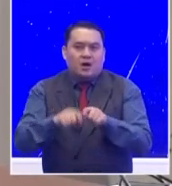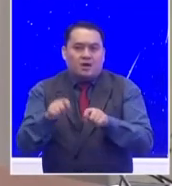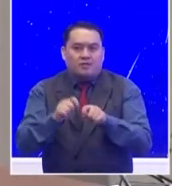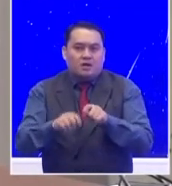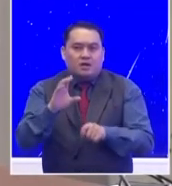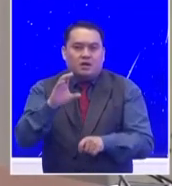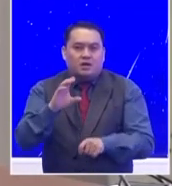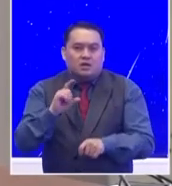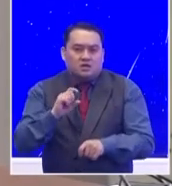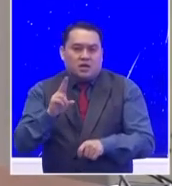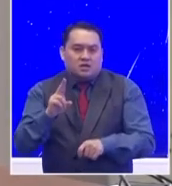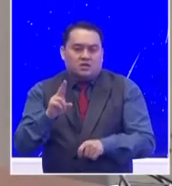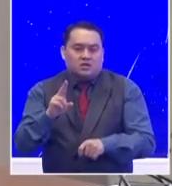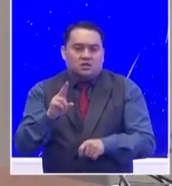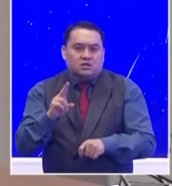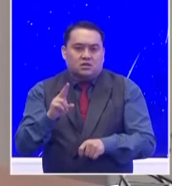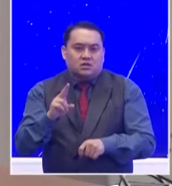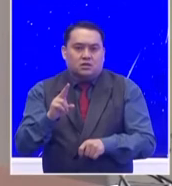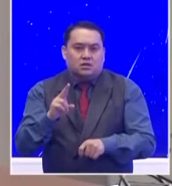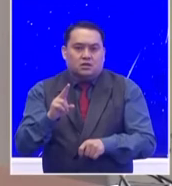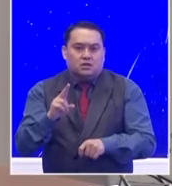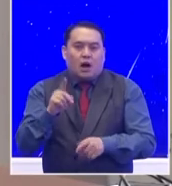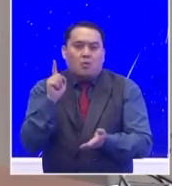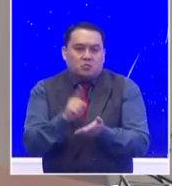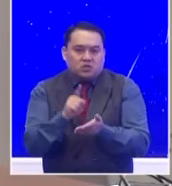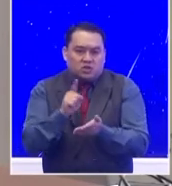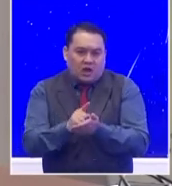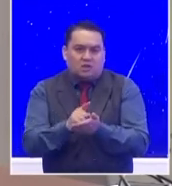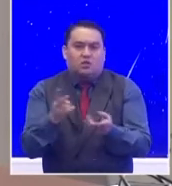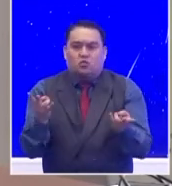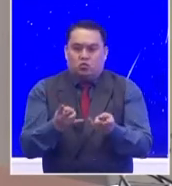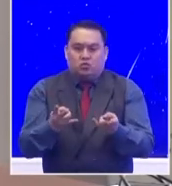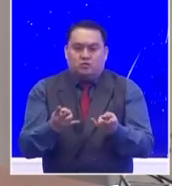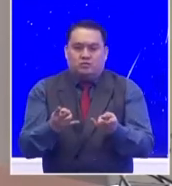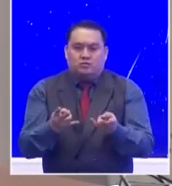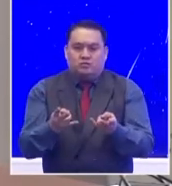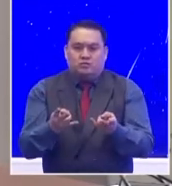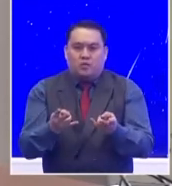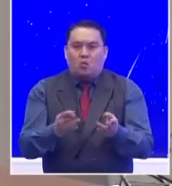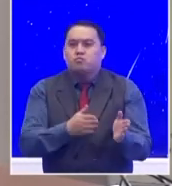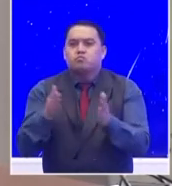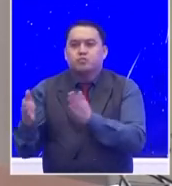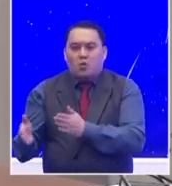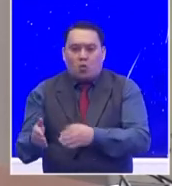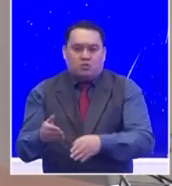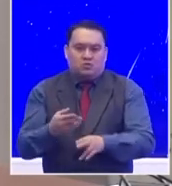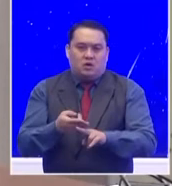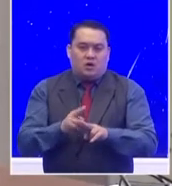СЭСом и, соответственно, осматриваются обязательно. До этого, после того, как это прибывает,